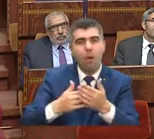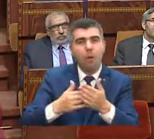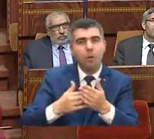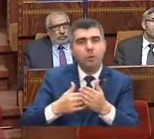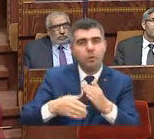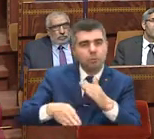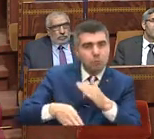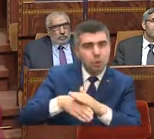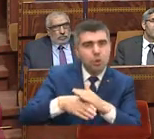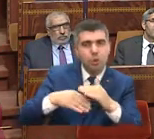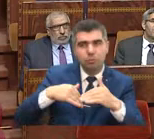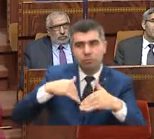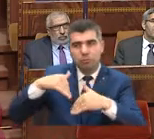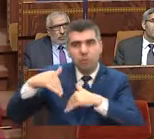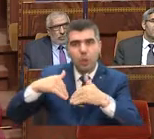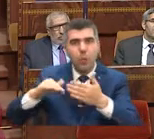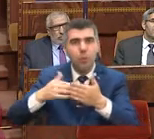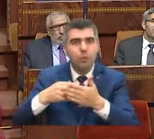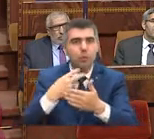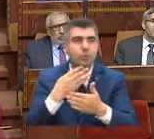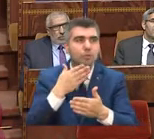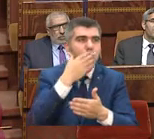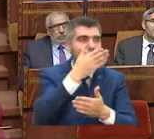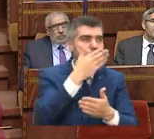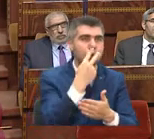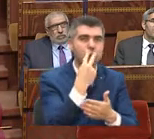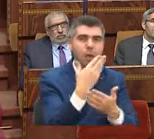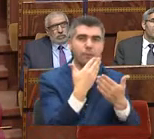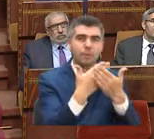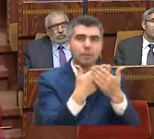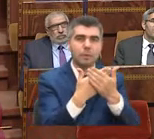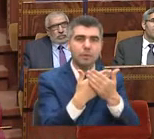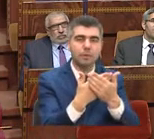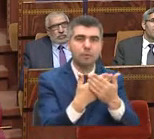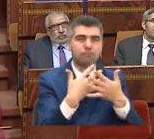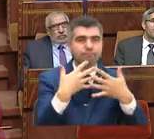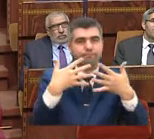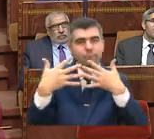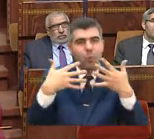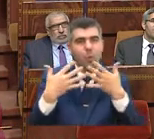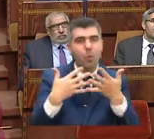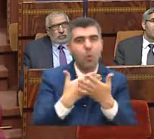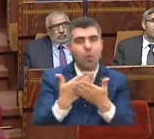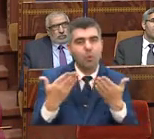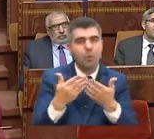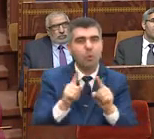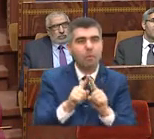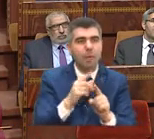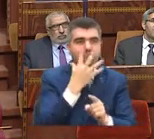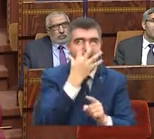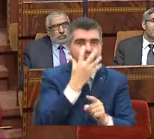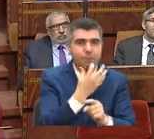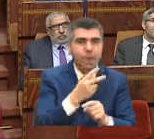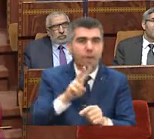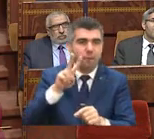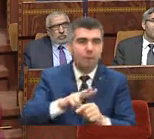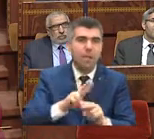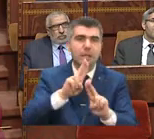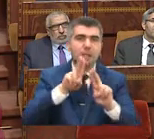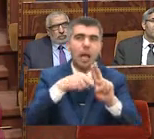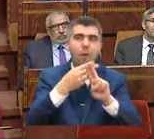المواقع الساحرة الأخادة، متحدية آلام هذه الجريمة ومعبرة بالملموس عن الجواب العملي